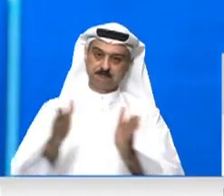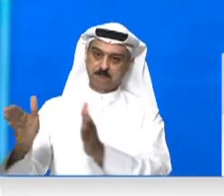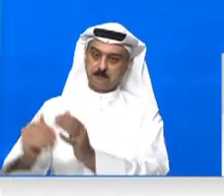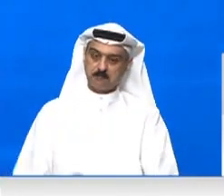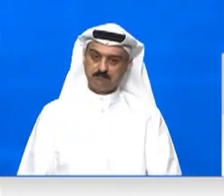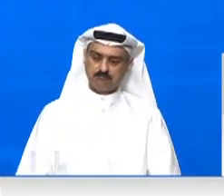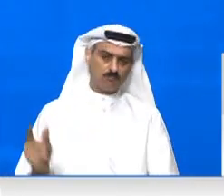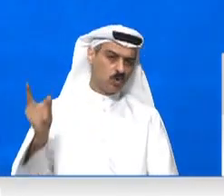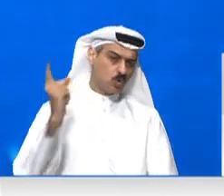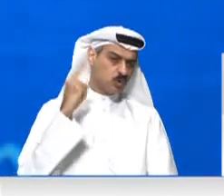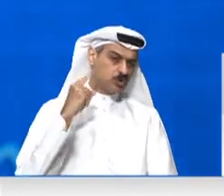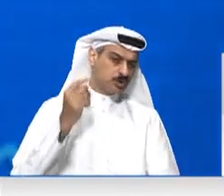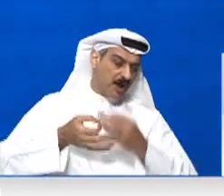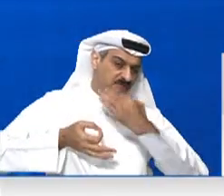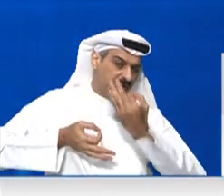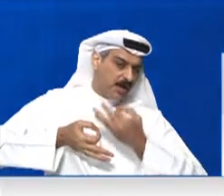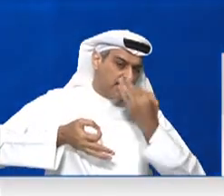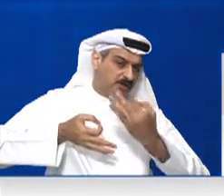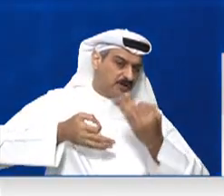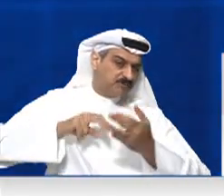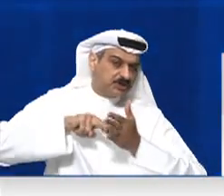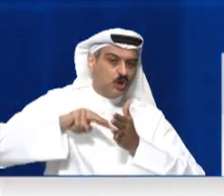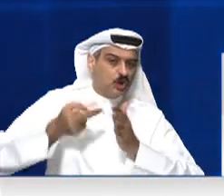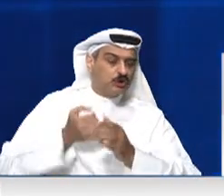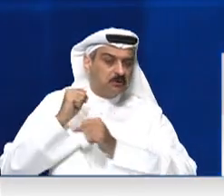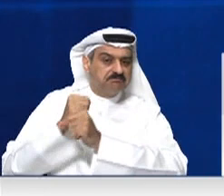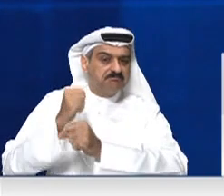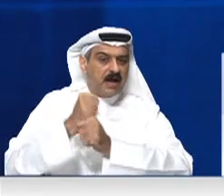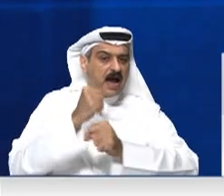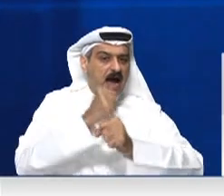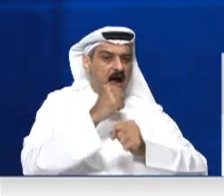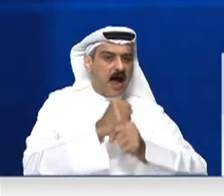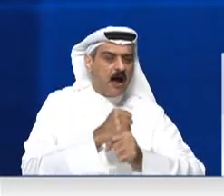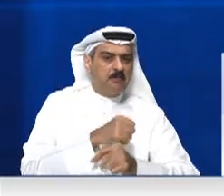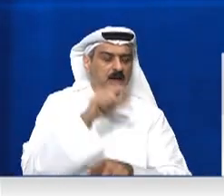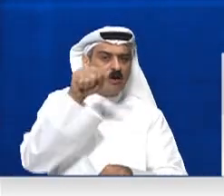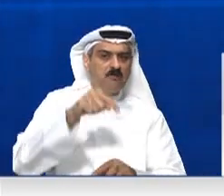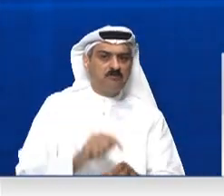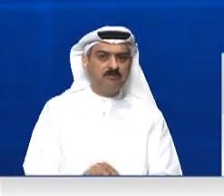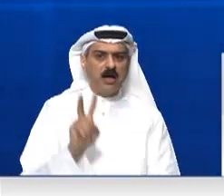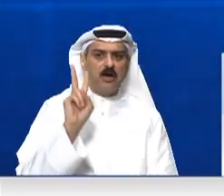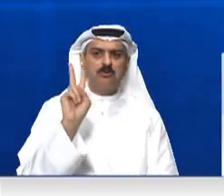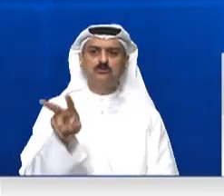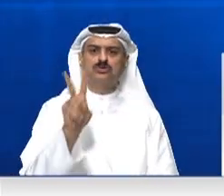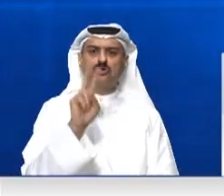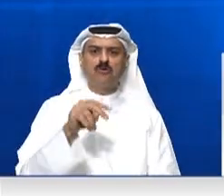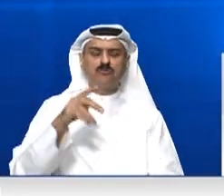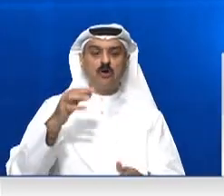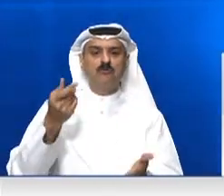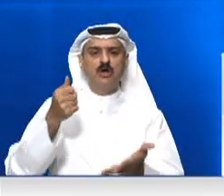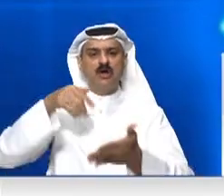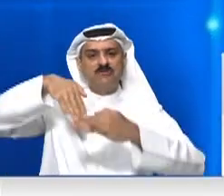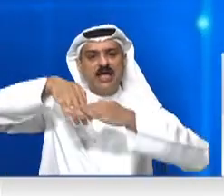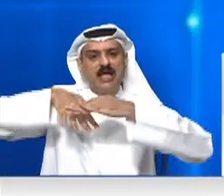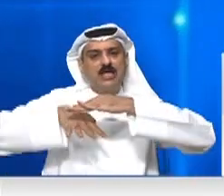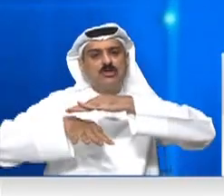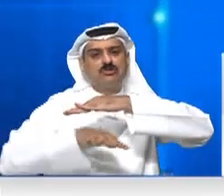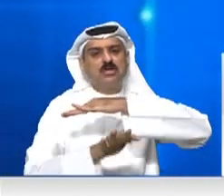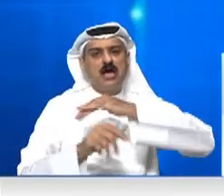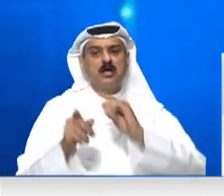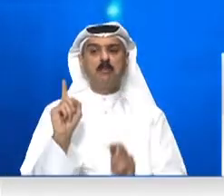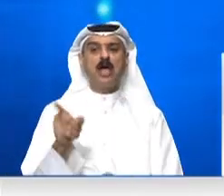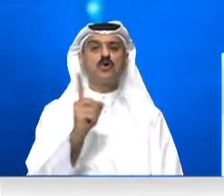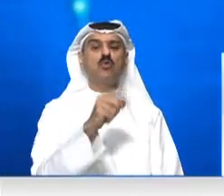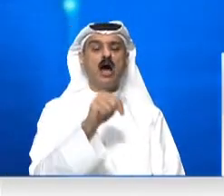شرح موجز عن آلية عمل المنظومة الرادارية والتصدي لمحاولات التهريب والتسلل، مشيرا